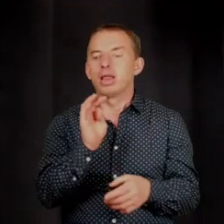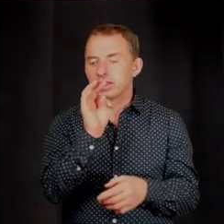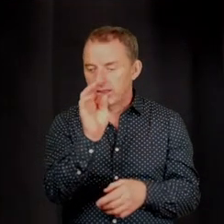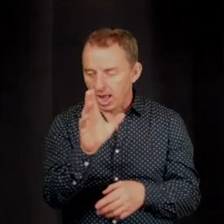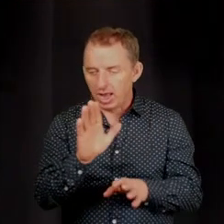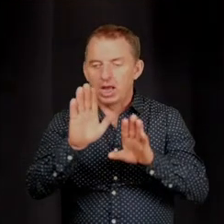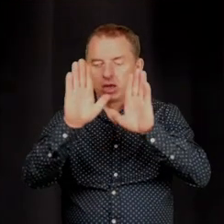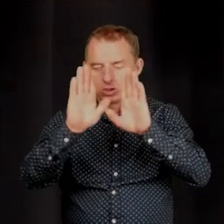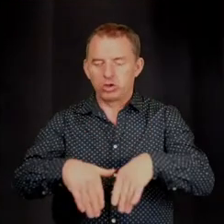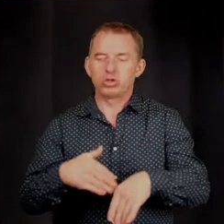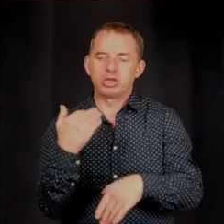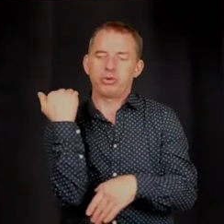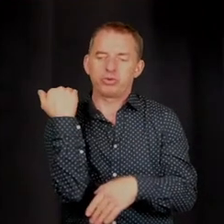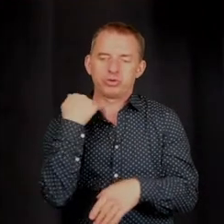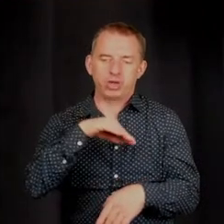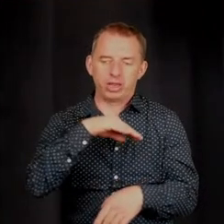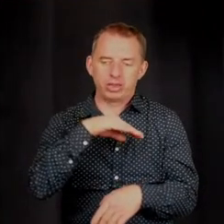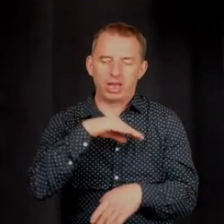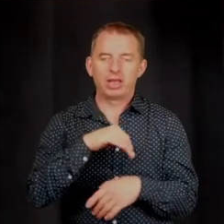ścięty. But discouraged, no.